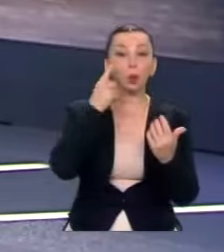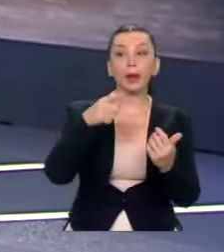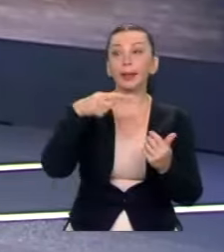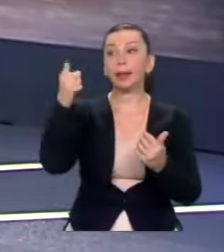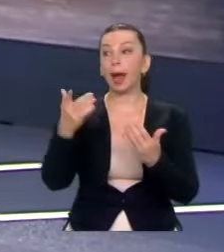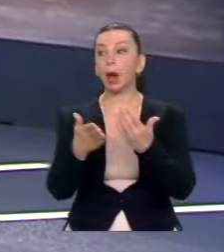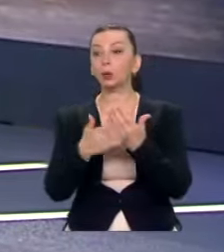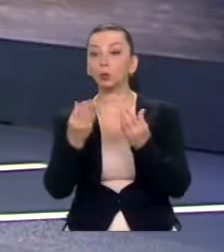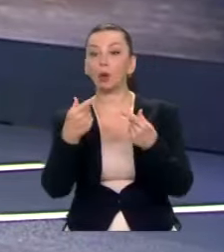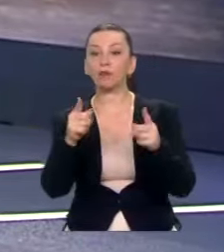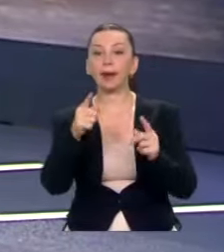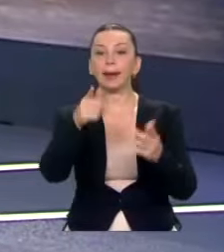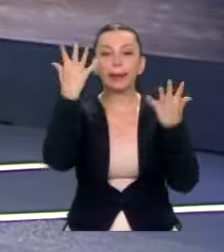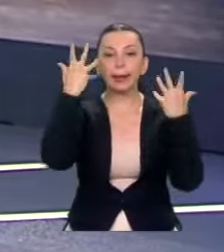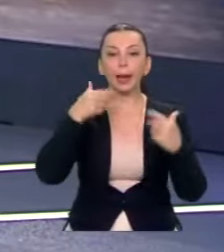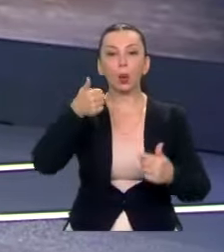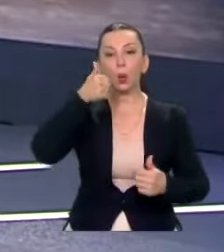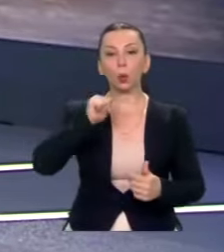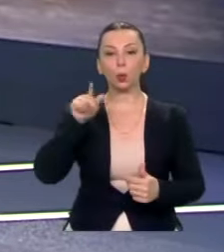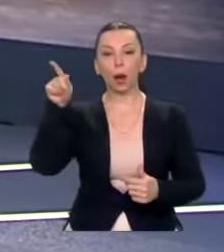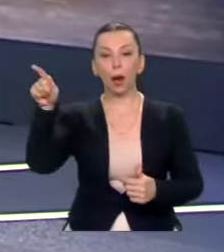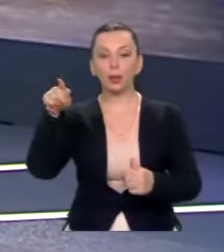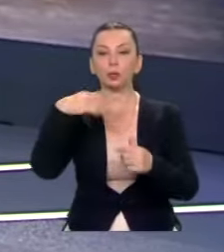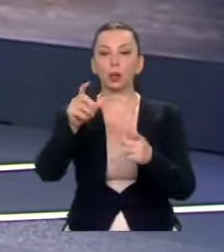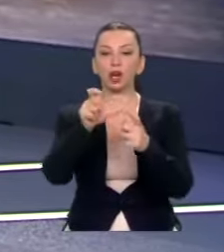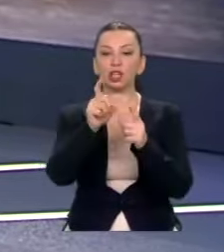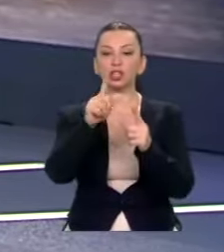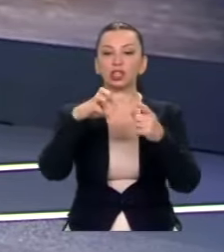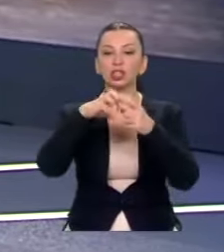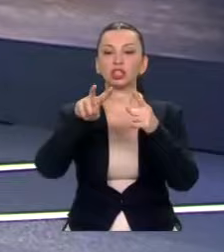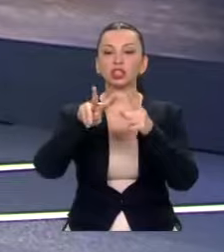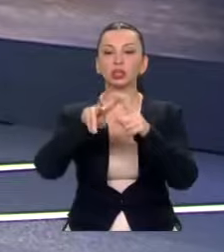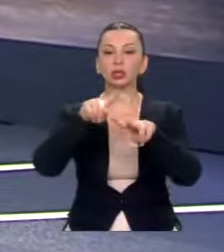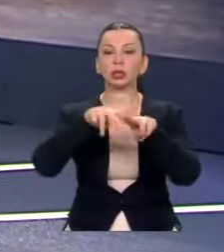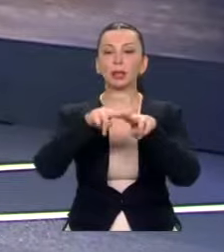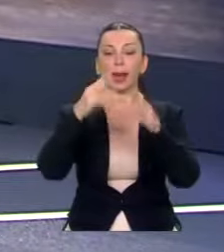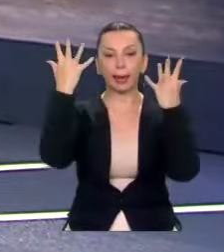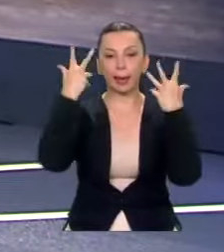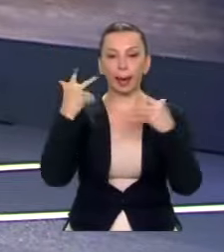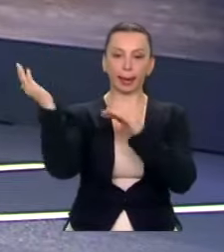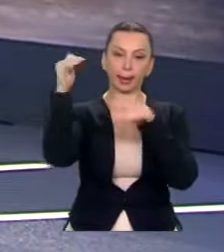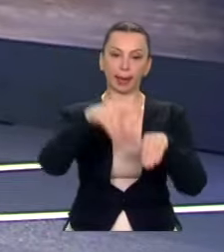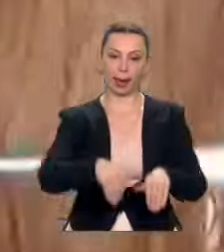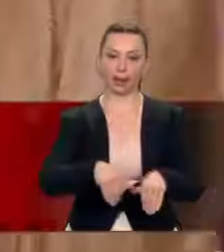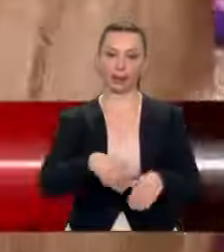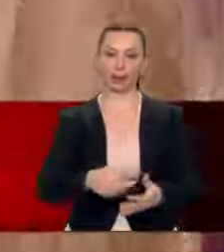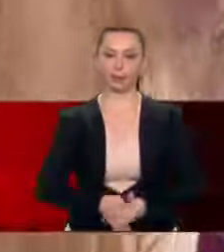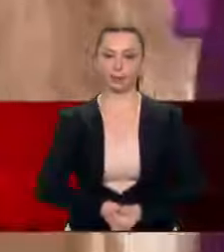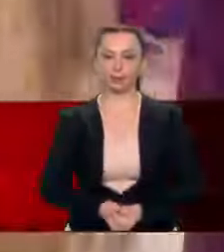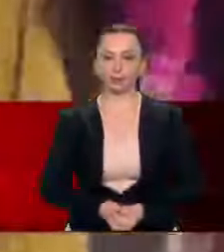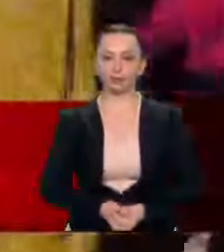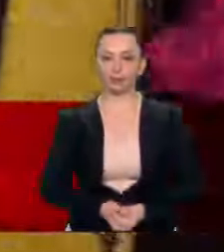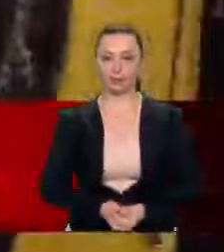Çünkü gelin Ukraynalı. Yani Ukrayna'dan Şırnak'a gelin geldi. Heyecanı tüm davetlileri sardı.